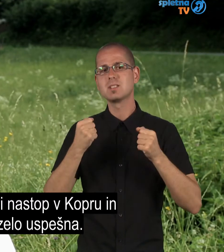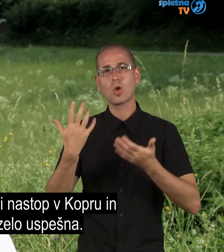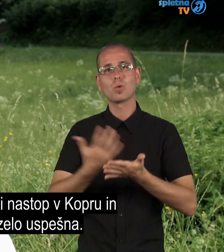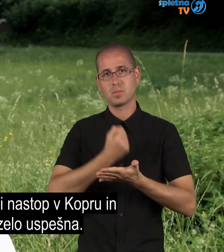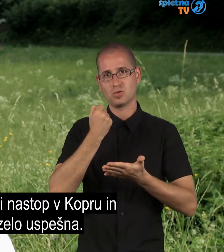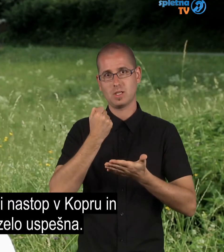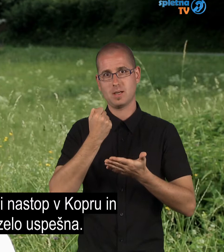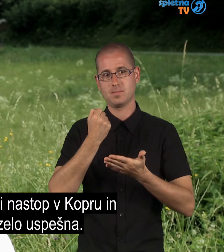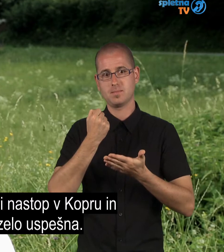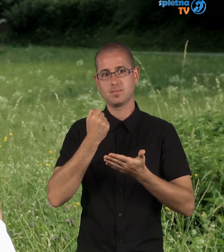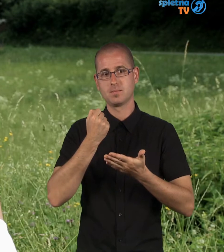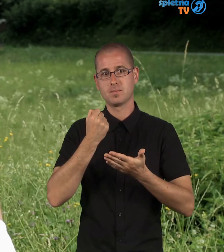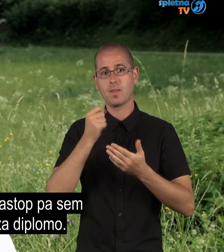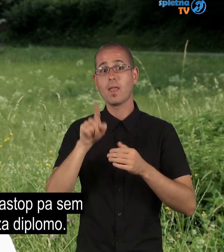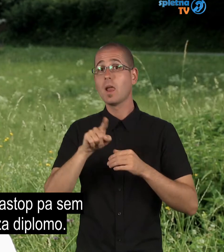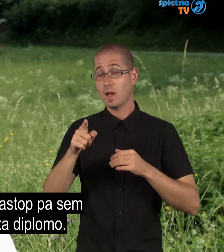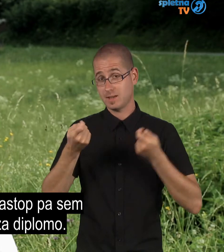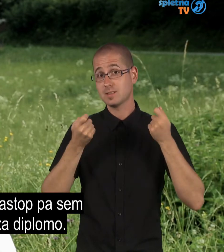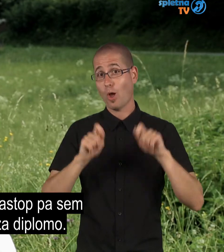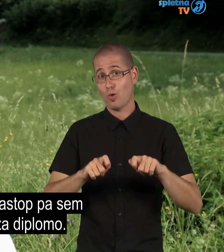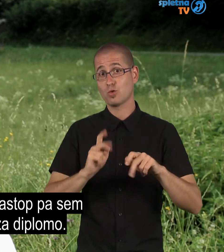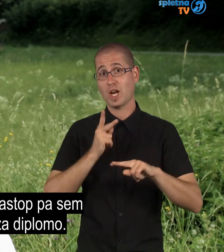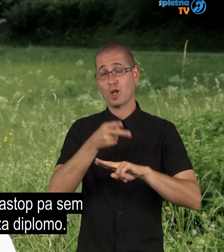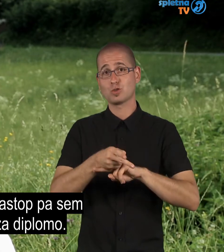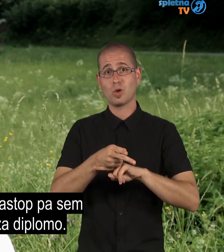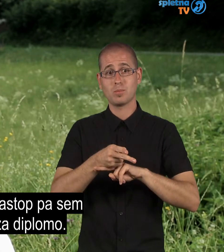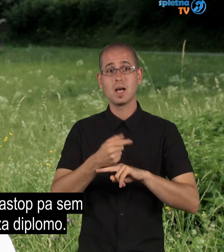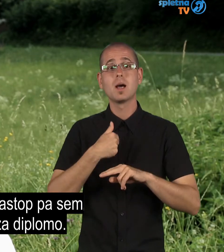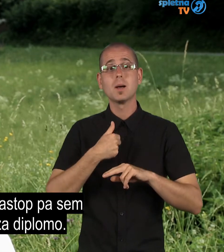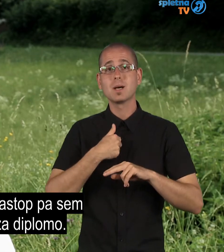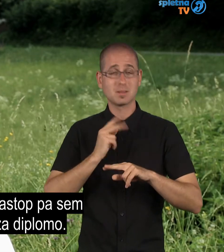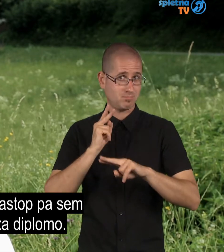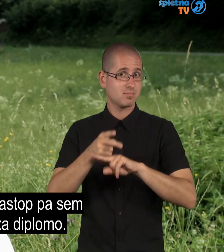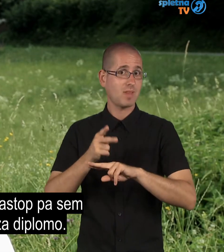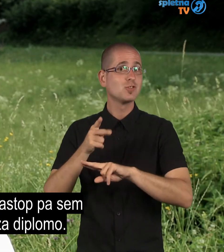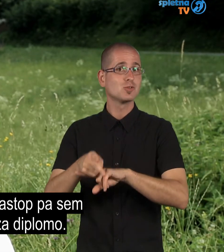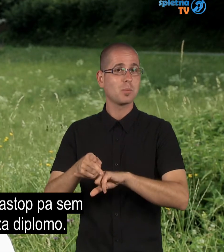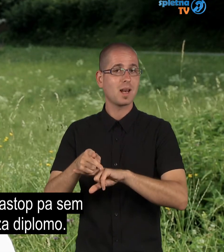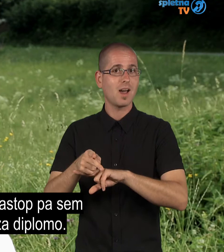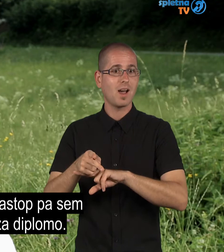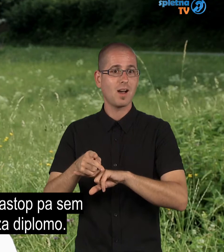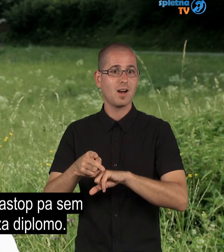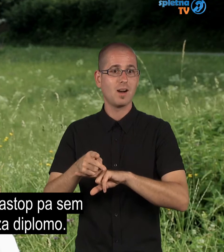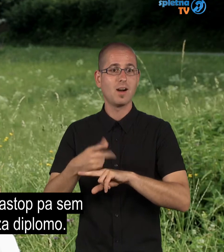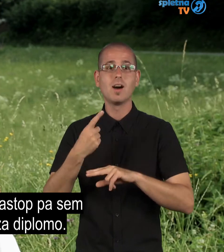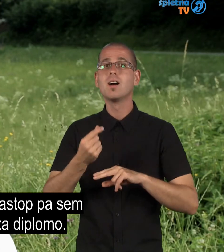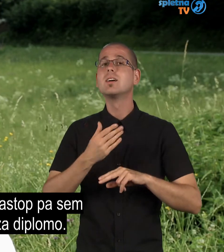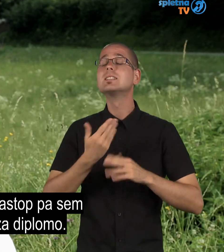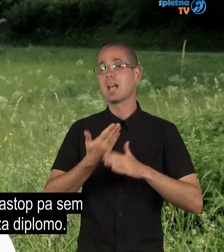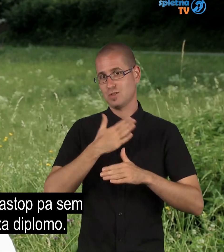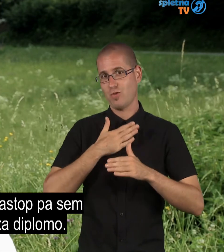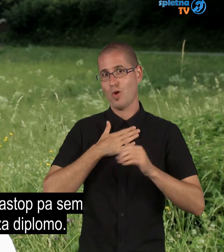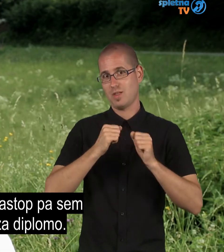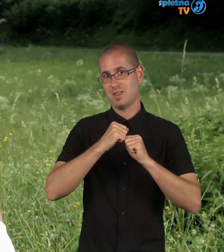tam zelo uspešna. In za zaključni nastop pa sem nastopala s